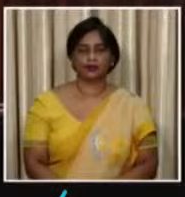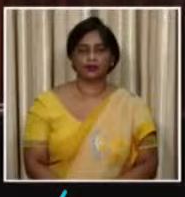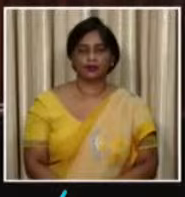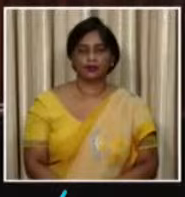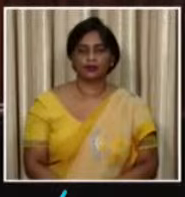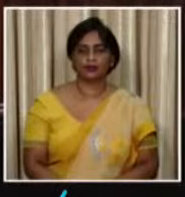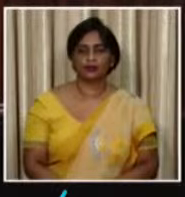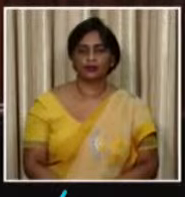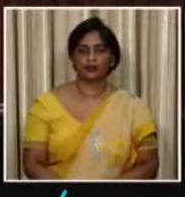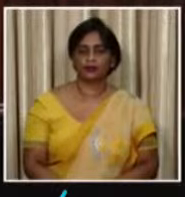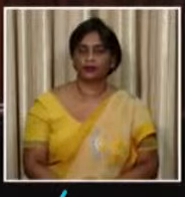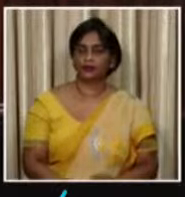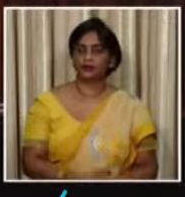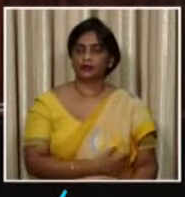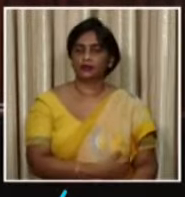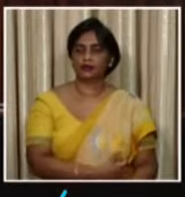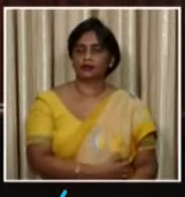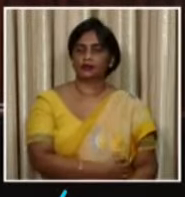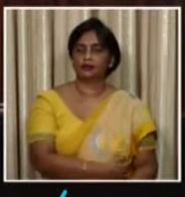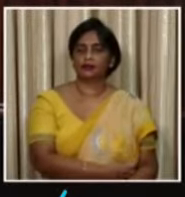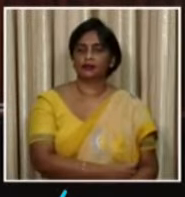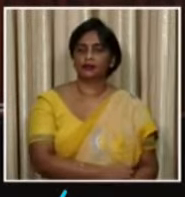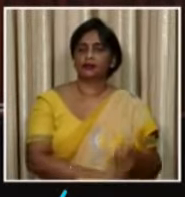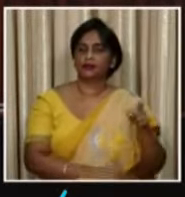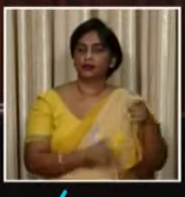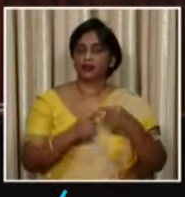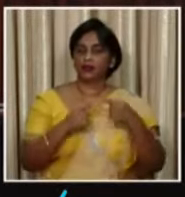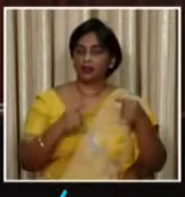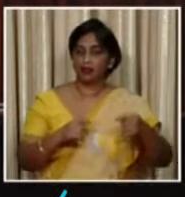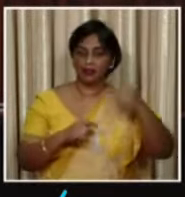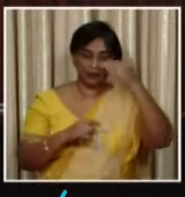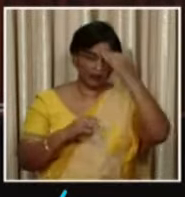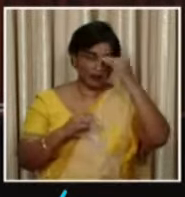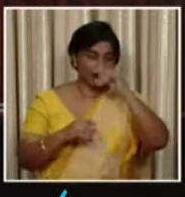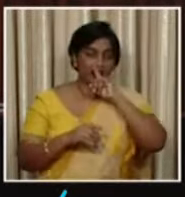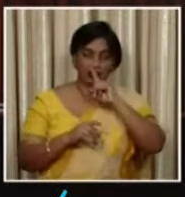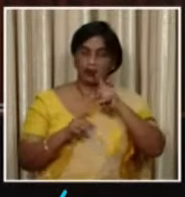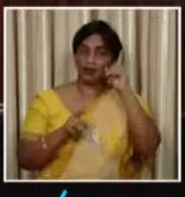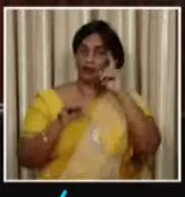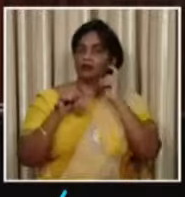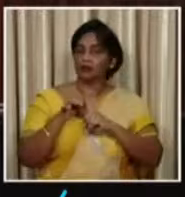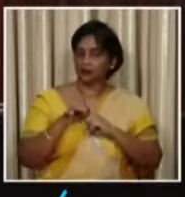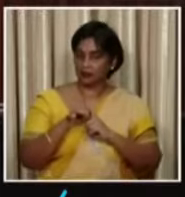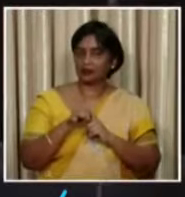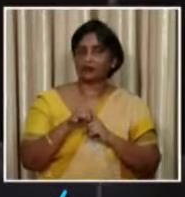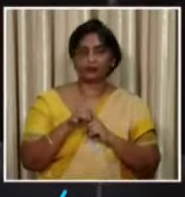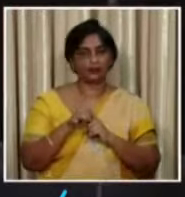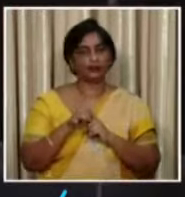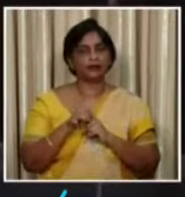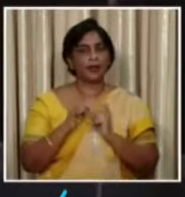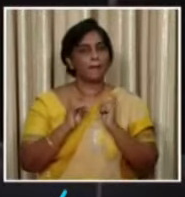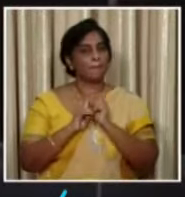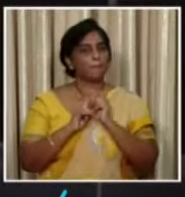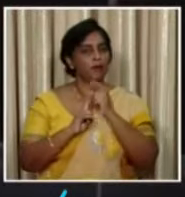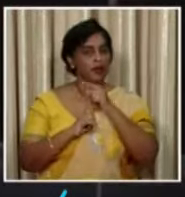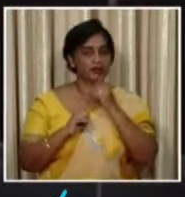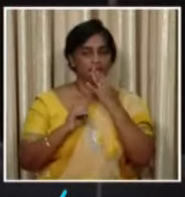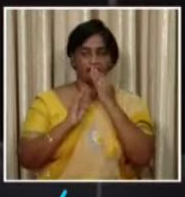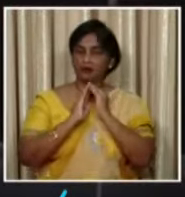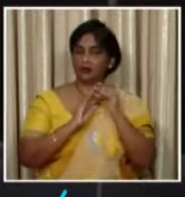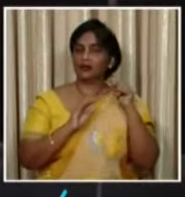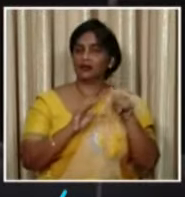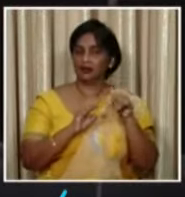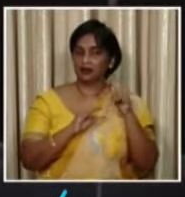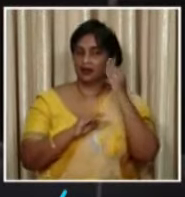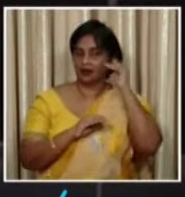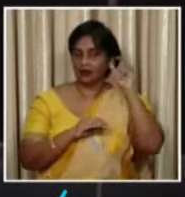කරනවා. ගරු විපක්ෂ නායකතුමා මතු කරන ලද පළවෙනි කාරණය පාදුක්ක සිරිපේරත්න විද්‍යාලයේ